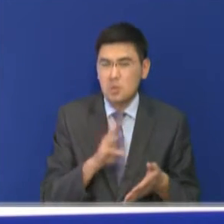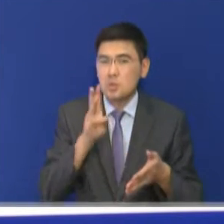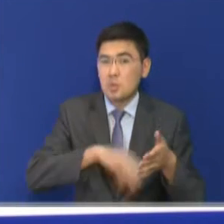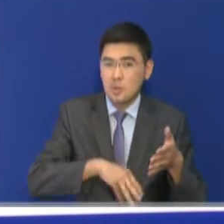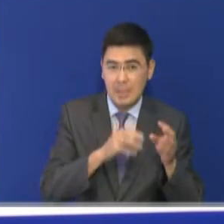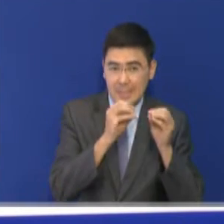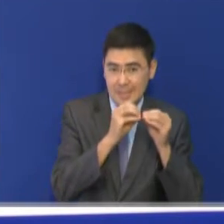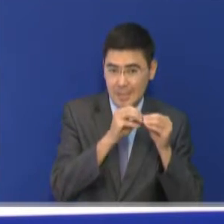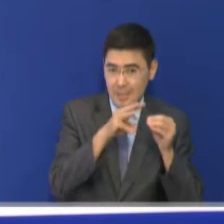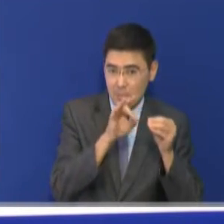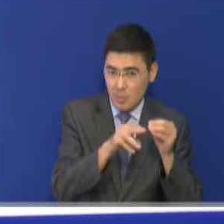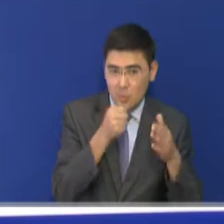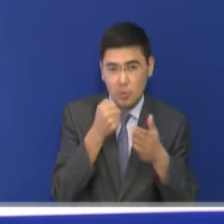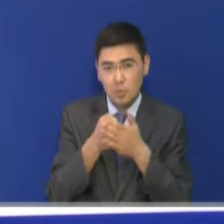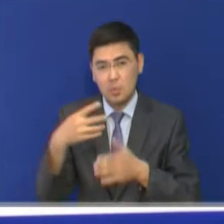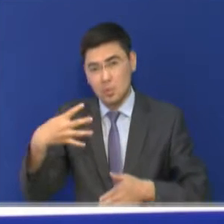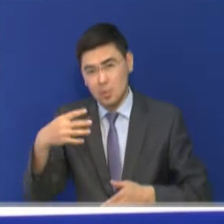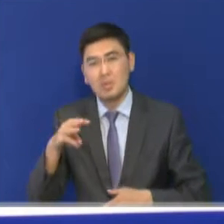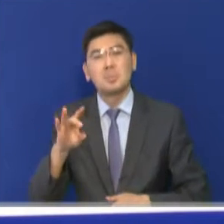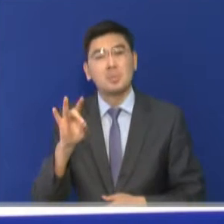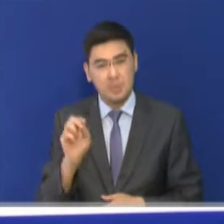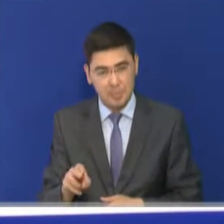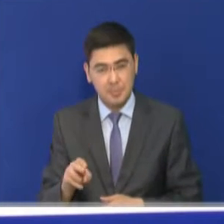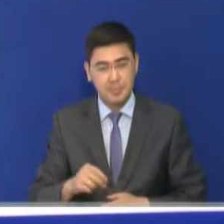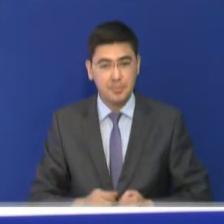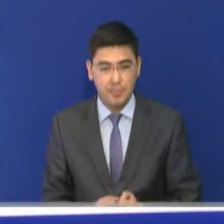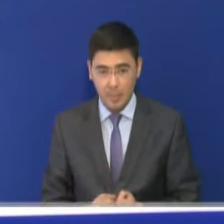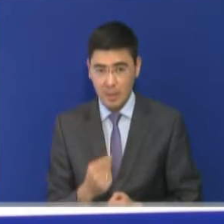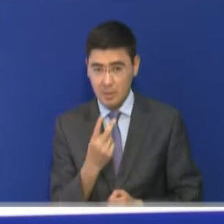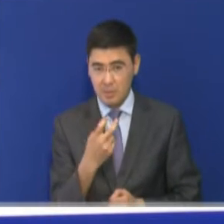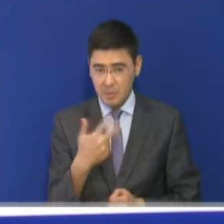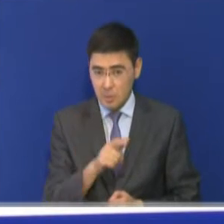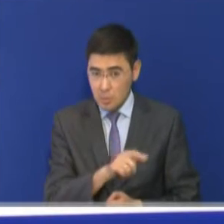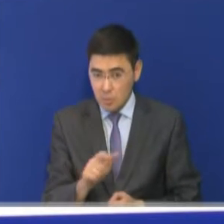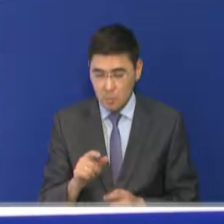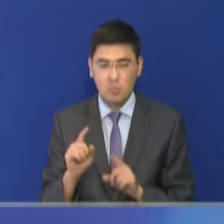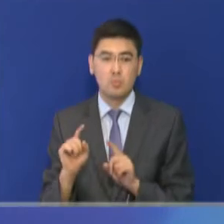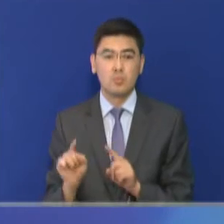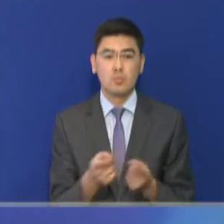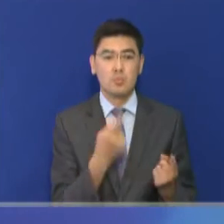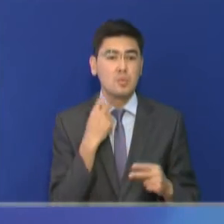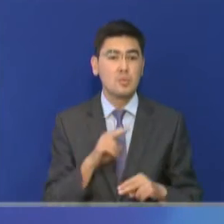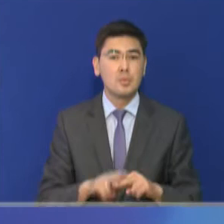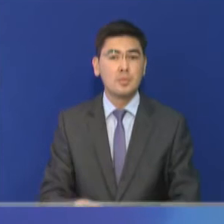от 10 до 40 месячных расчетных показателей. Порядка 230 человек были арестованы.